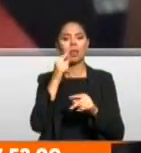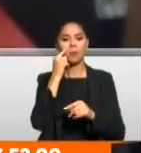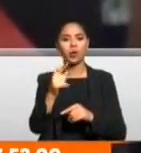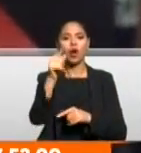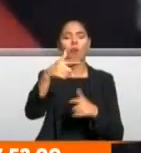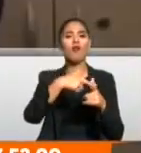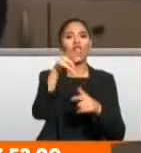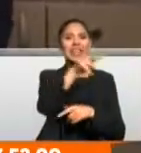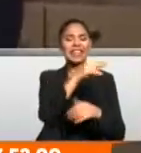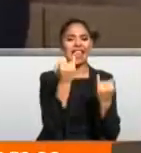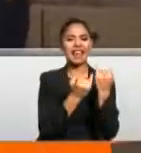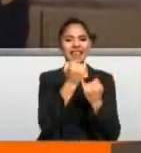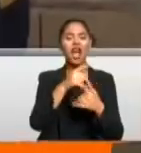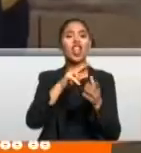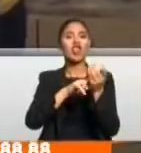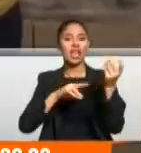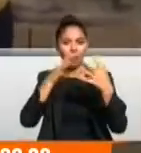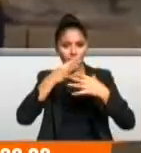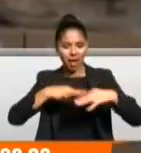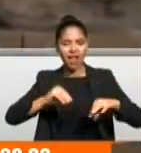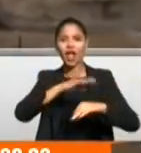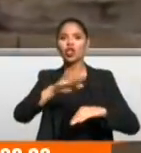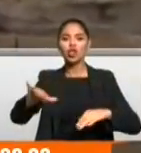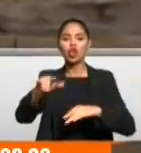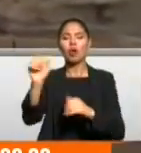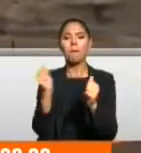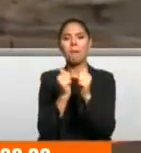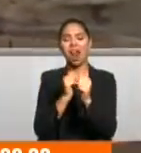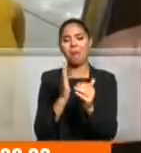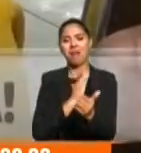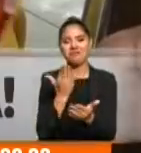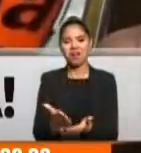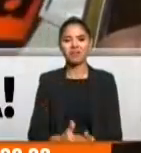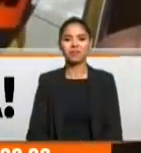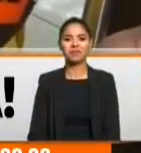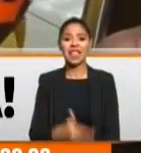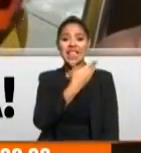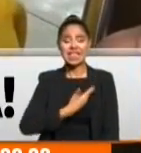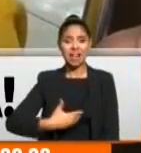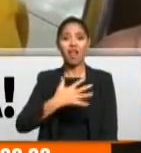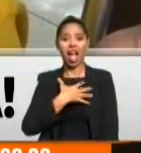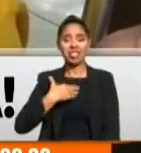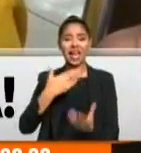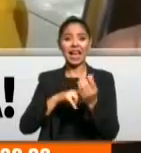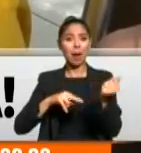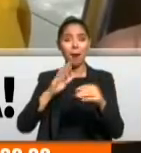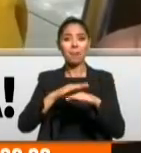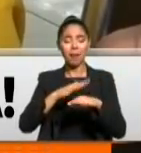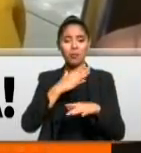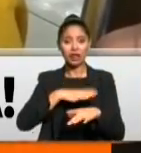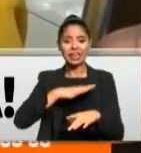Eda Çiftçi kardeşler kebapları hazırlarken çocuklarını da yanlarından ayırmıyor. Seviyor musun annenin yaptığı kebapları?